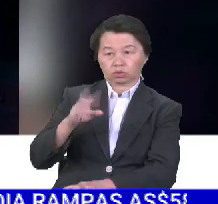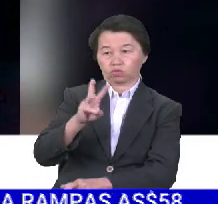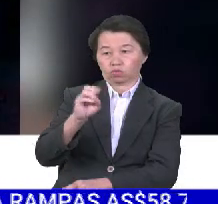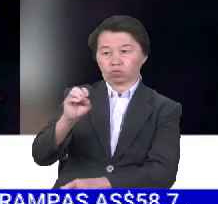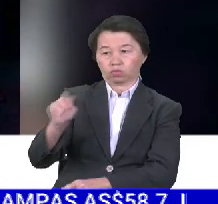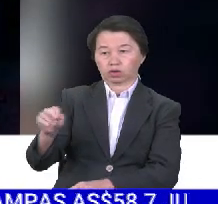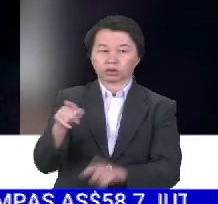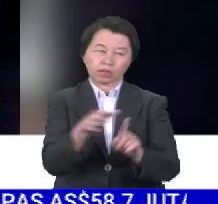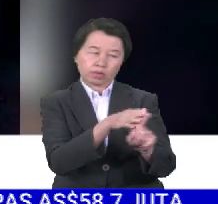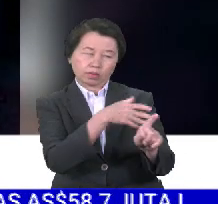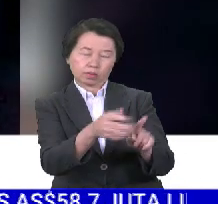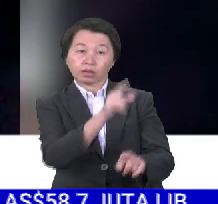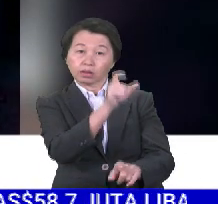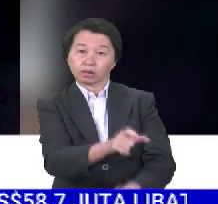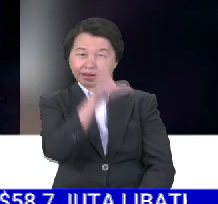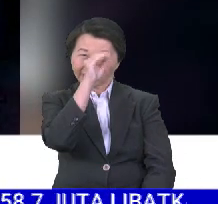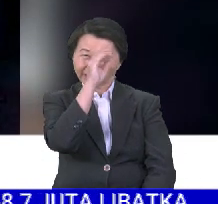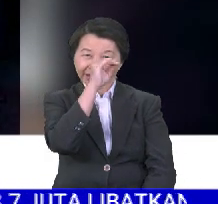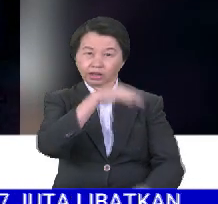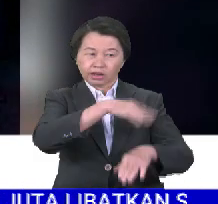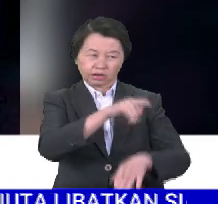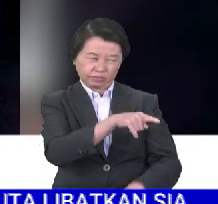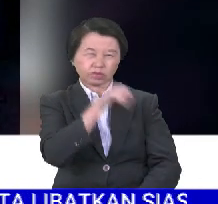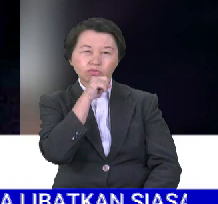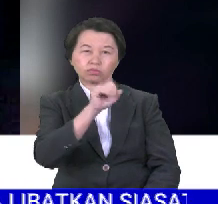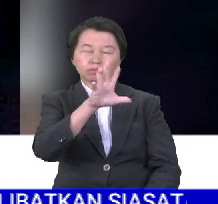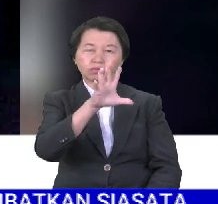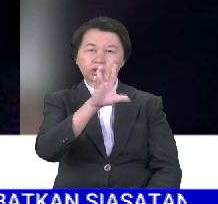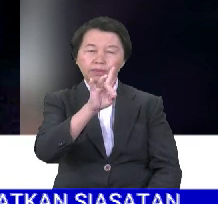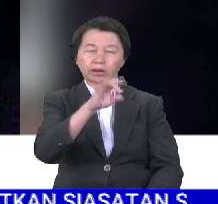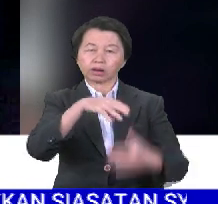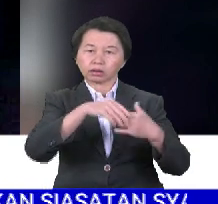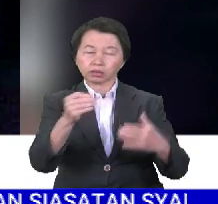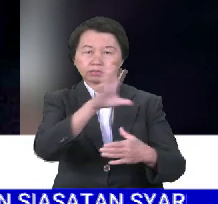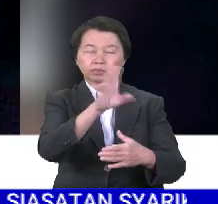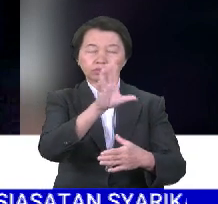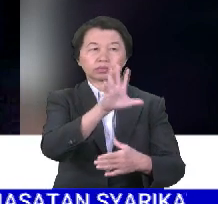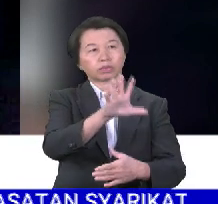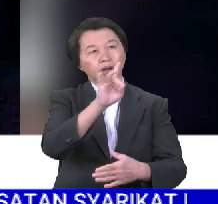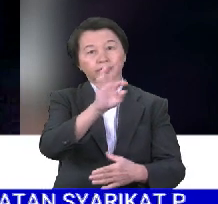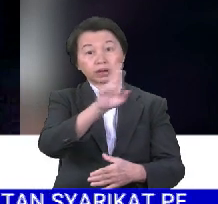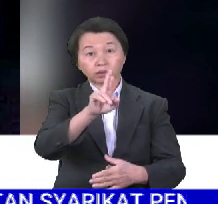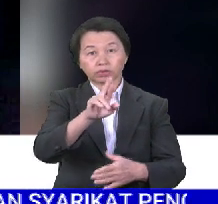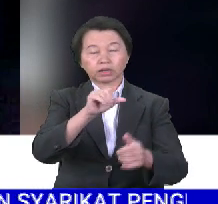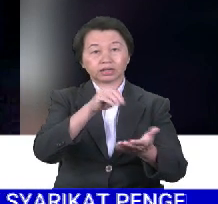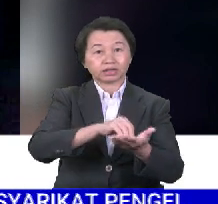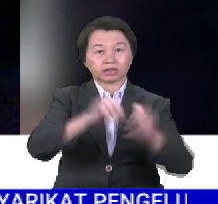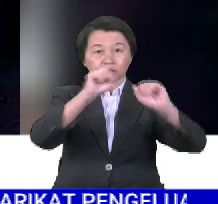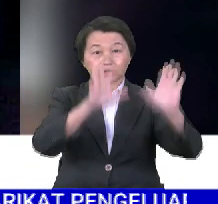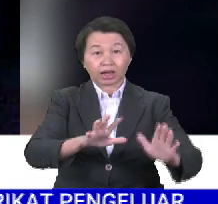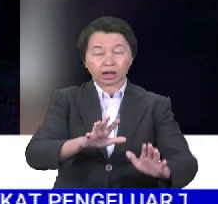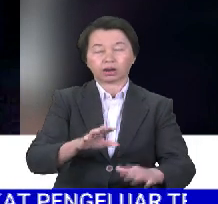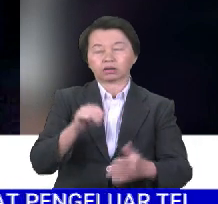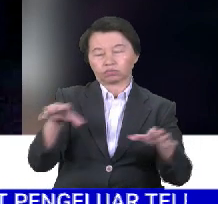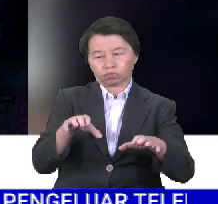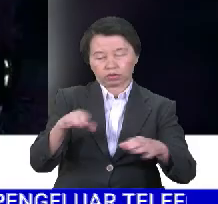didakwa memperdayakan seorang lelaki lebih RM58,000 di sebuah premis di Setia Alam, Selangor. Perbuatan dilakukan